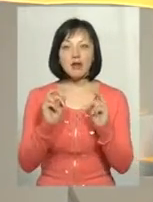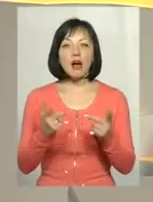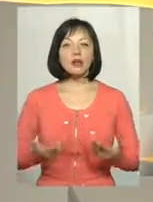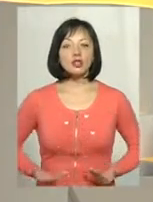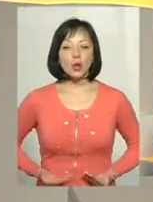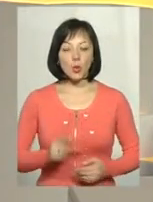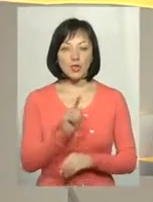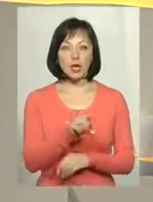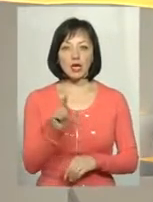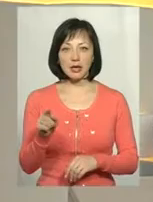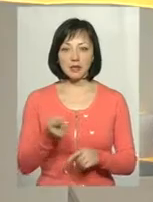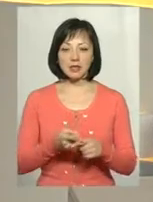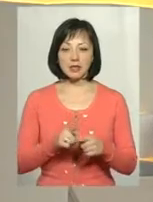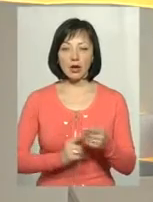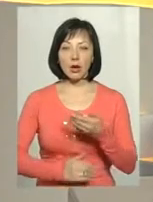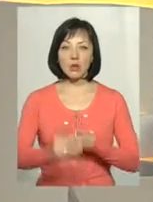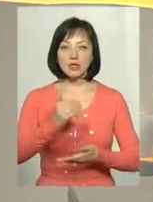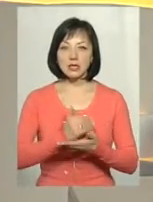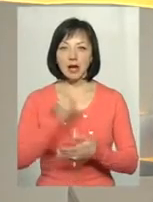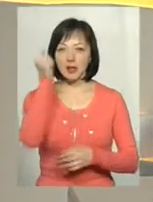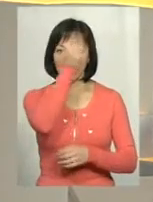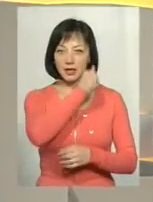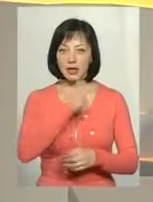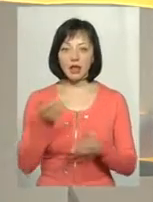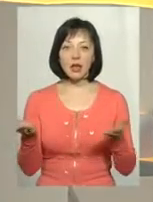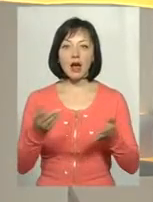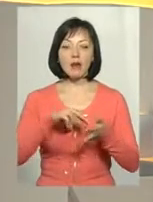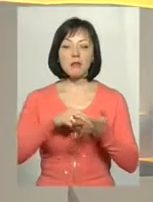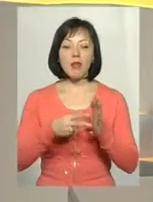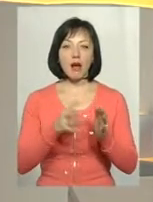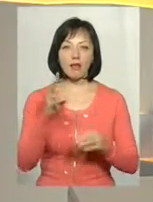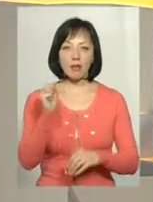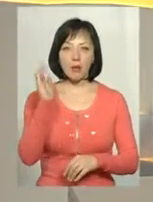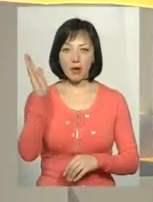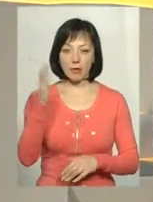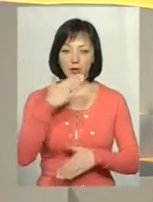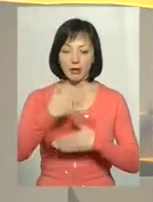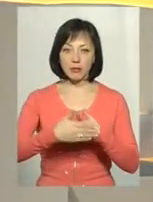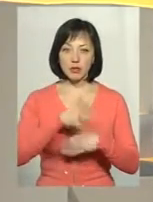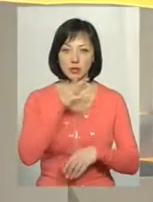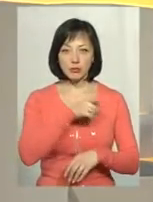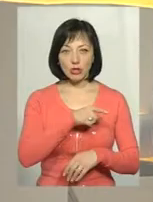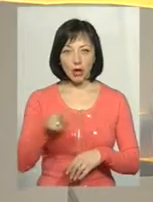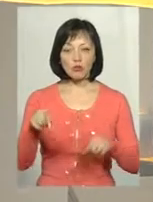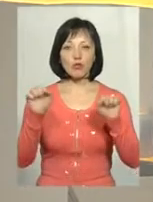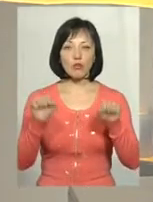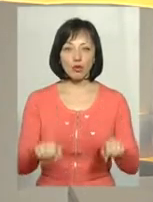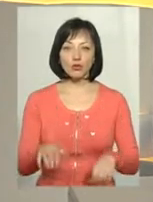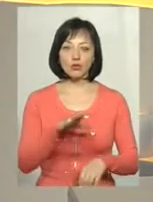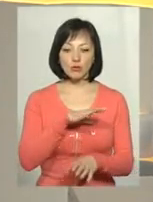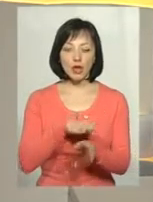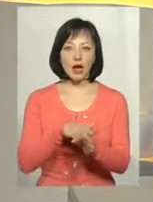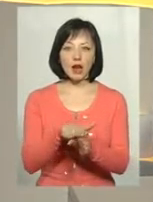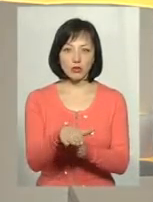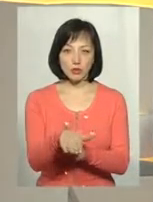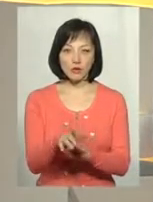їм оцей останній рік і які плани на майбутнє найближчим часом можуть бути